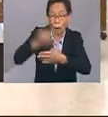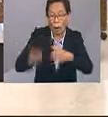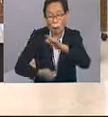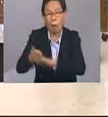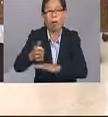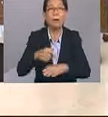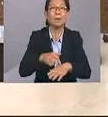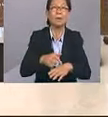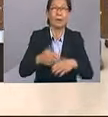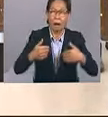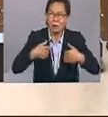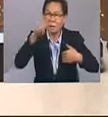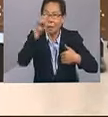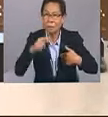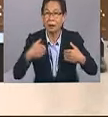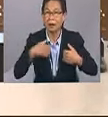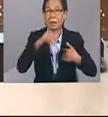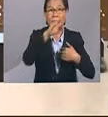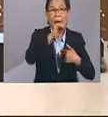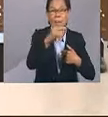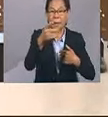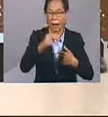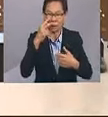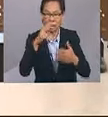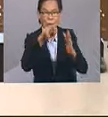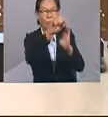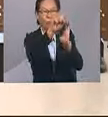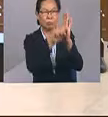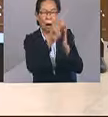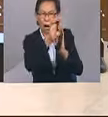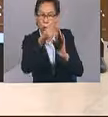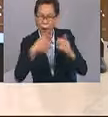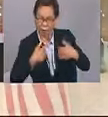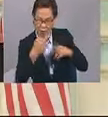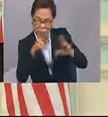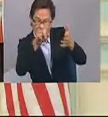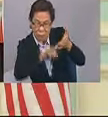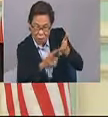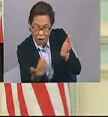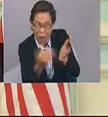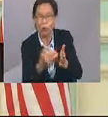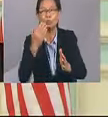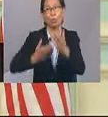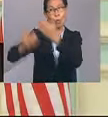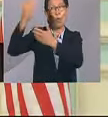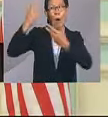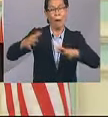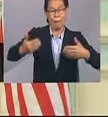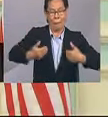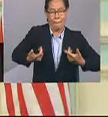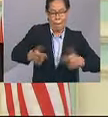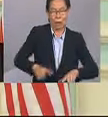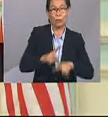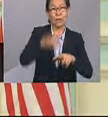kali pertama. Adakah MKN akan lihat semula SOP sedia ada? Ya, dulu pun berlaku di